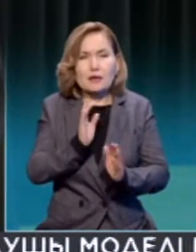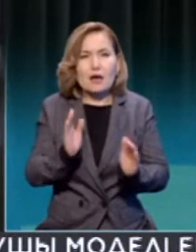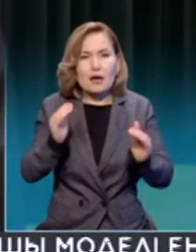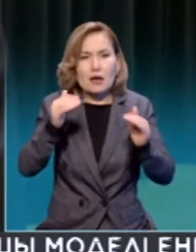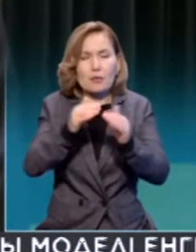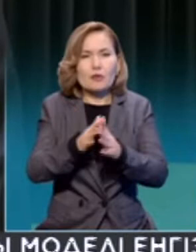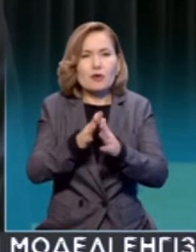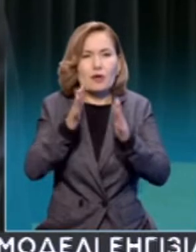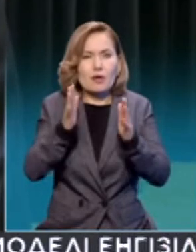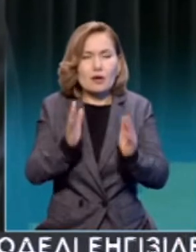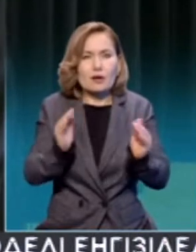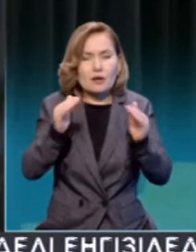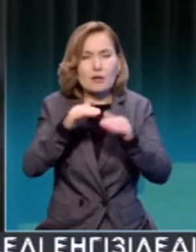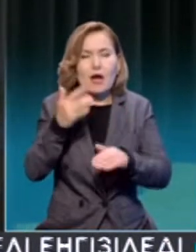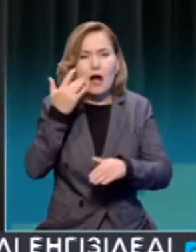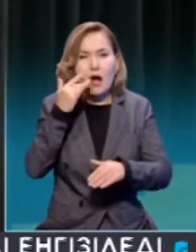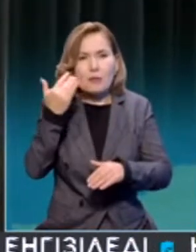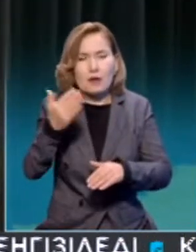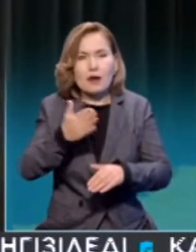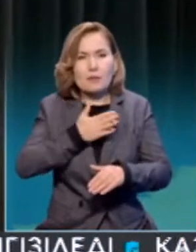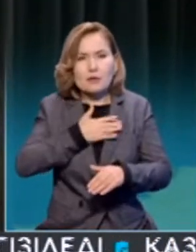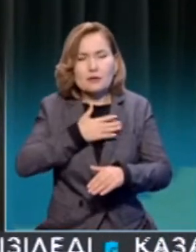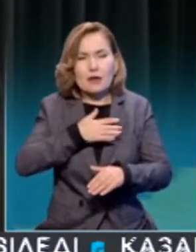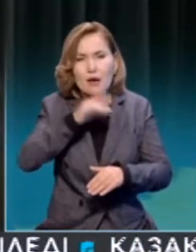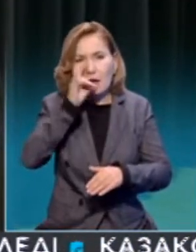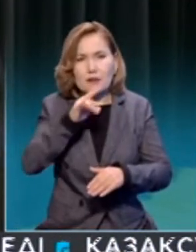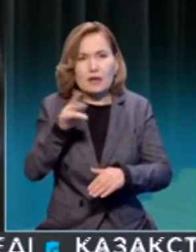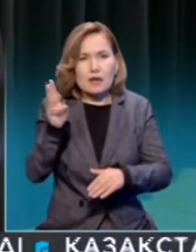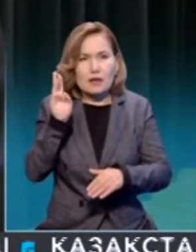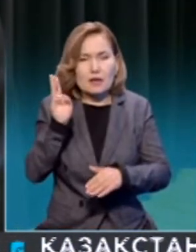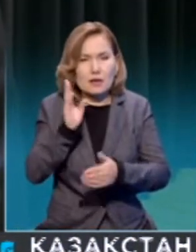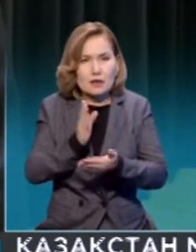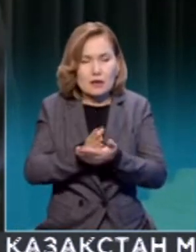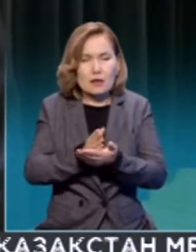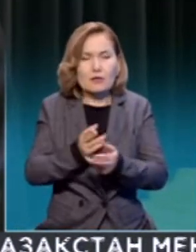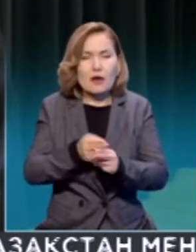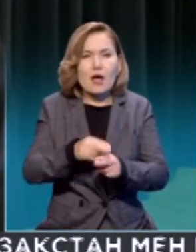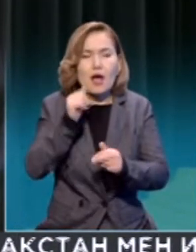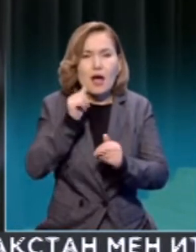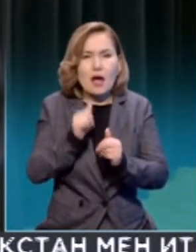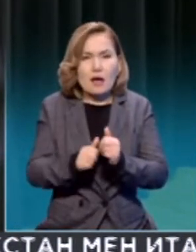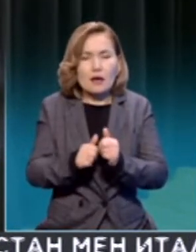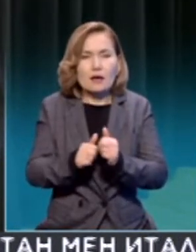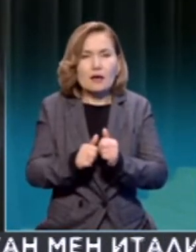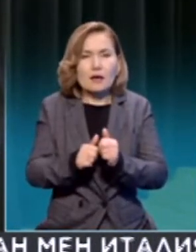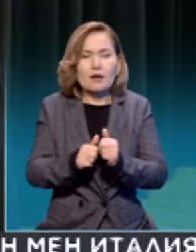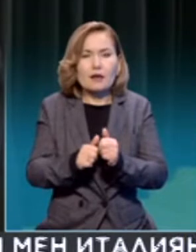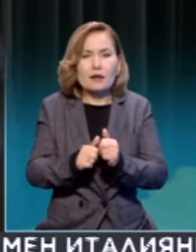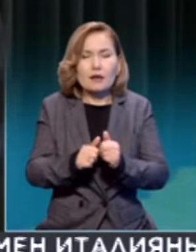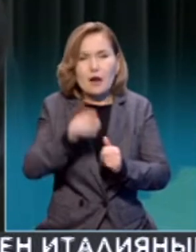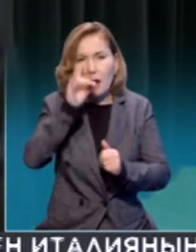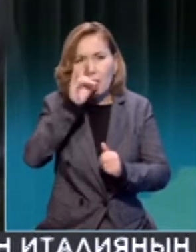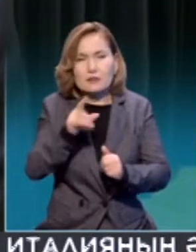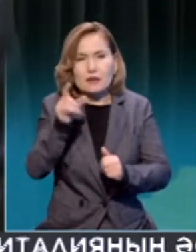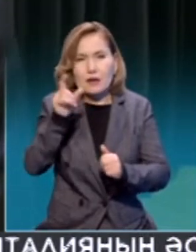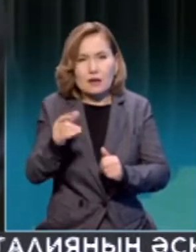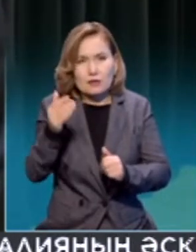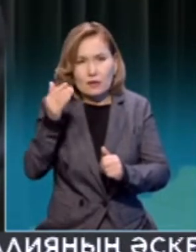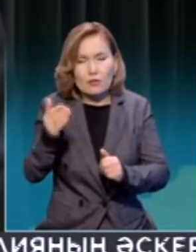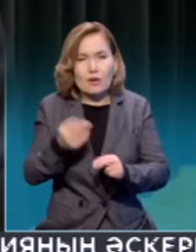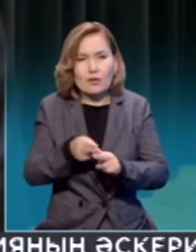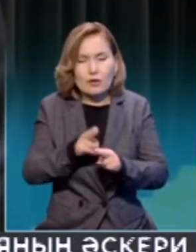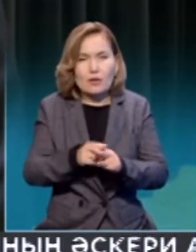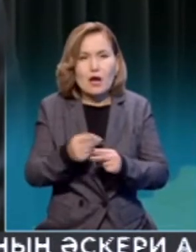ең үлкен шаңырағы Америкадағы ол біздің елшілік деп білеміз. Әркімге біздің айтар сөзіміз әр қазақ жалғызым